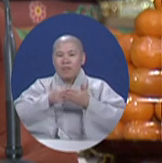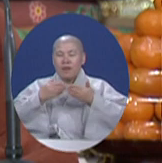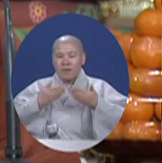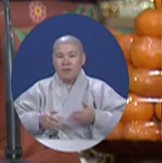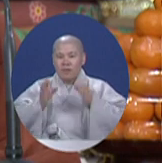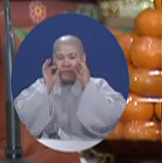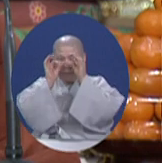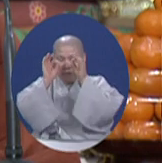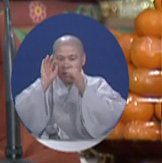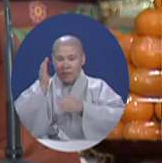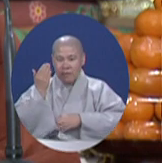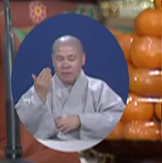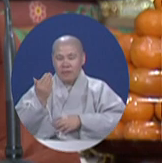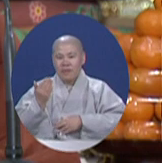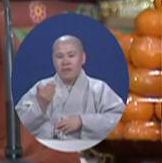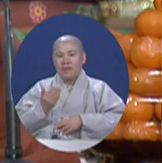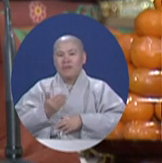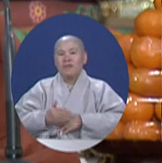쉬고 봐야 됩니다.